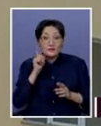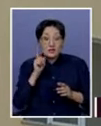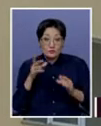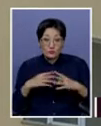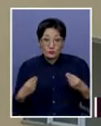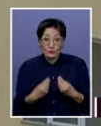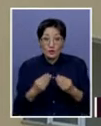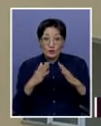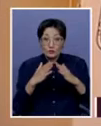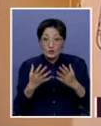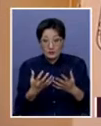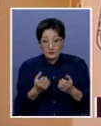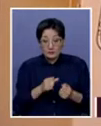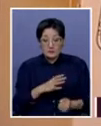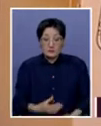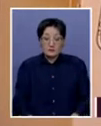отбасы үйлі болды.